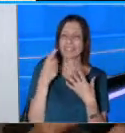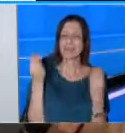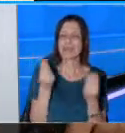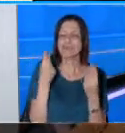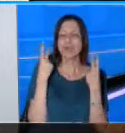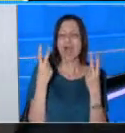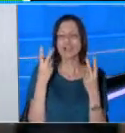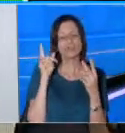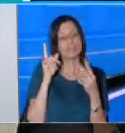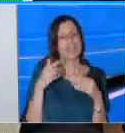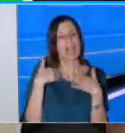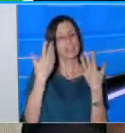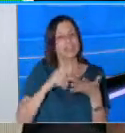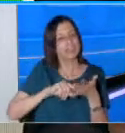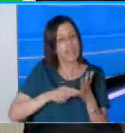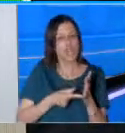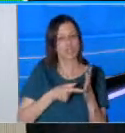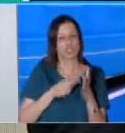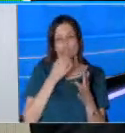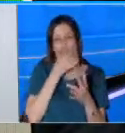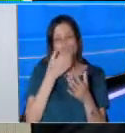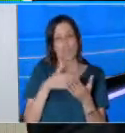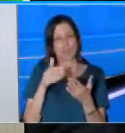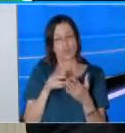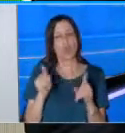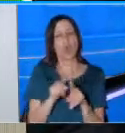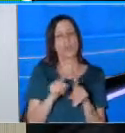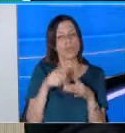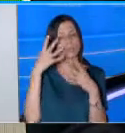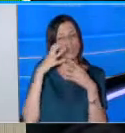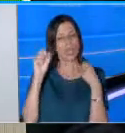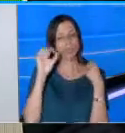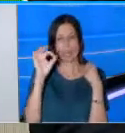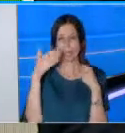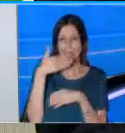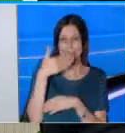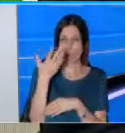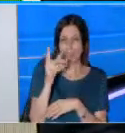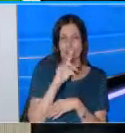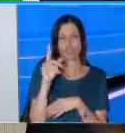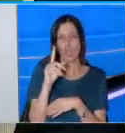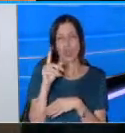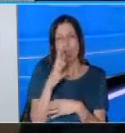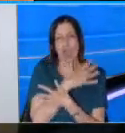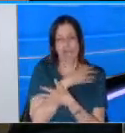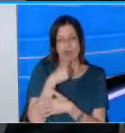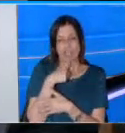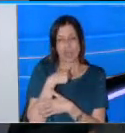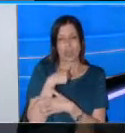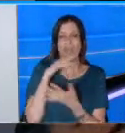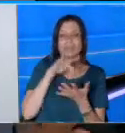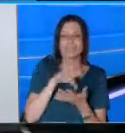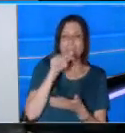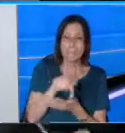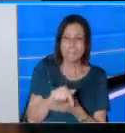הדגש. ושאלת המשך לנושא הזה, אותם שגרירים של מדינות שבוא נאמר לא עדות אותנו, נמצאים כאן